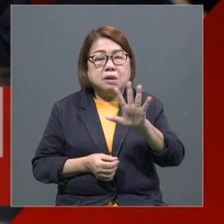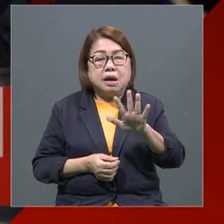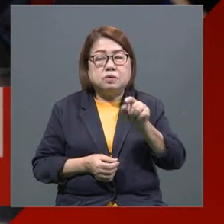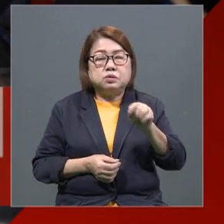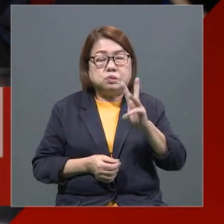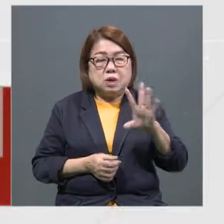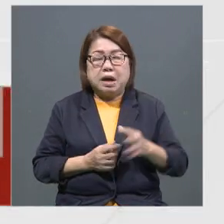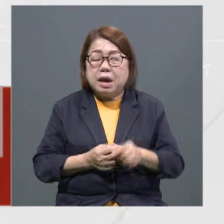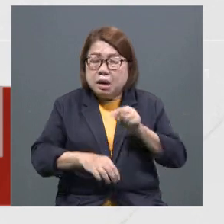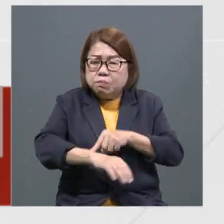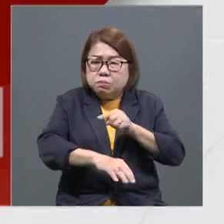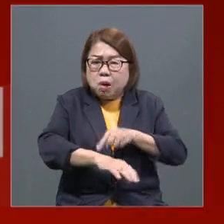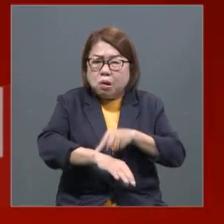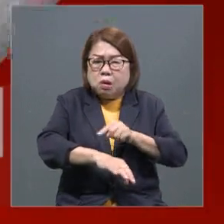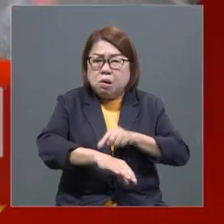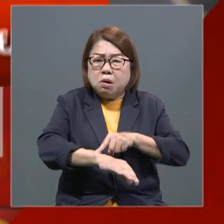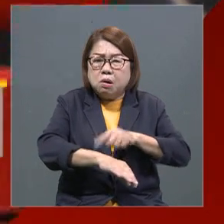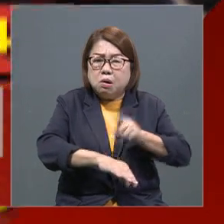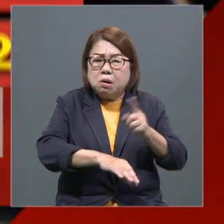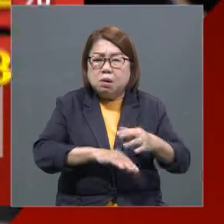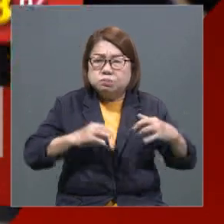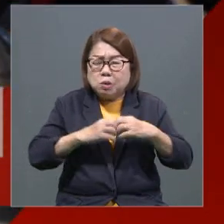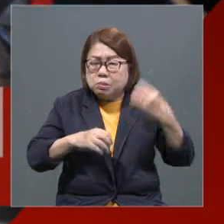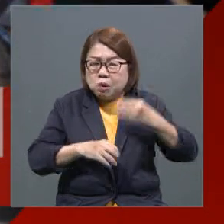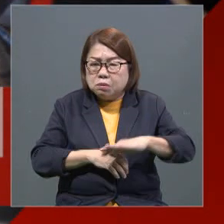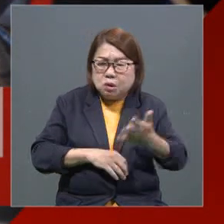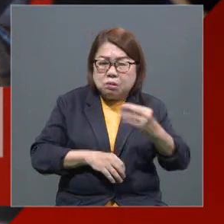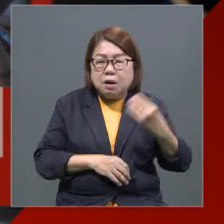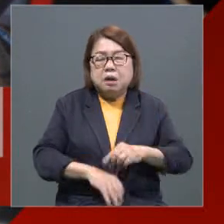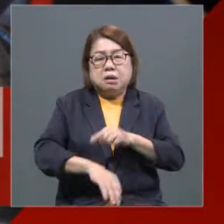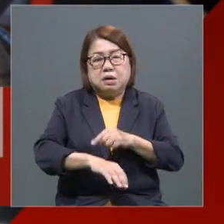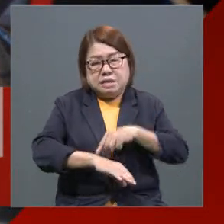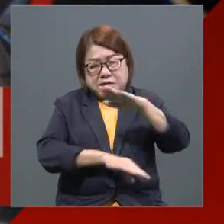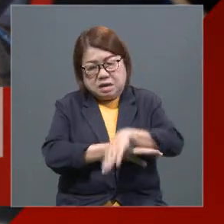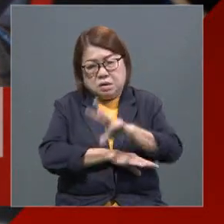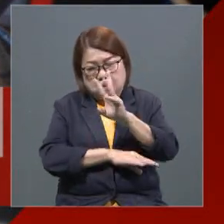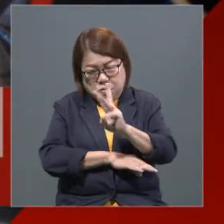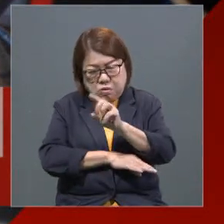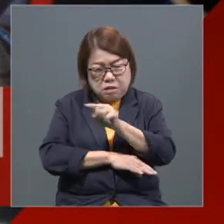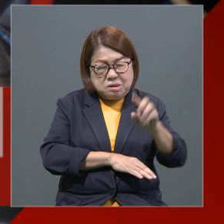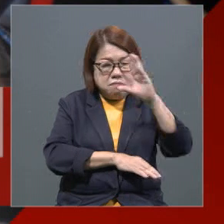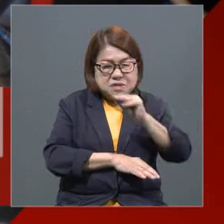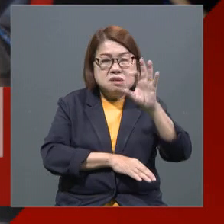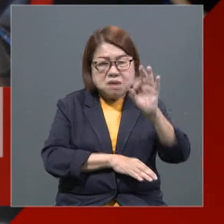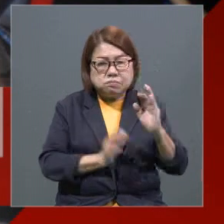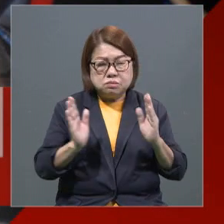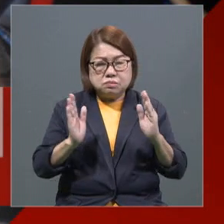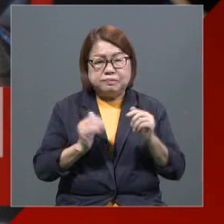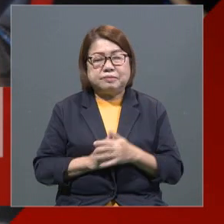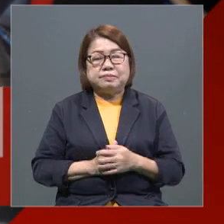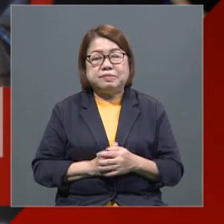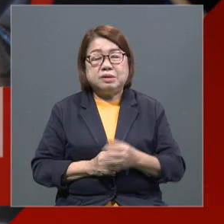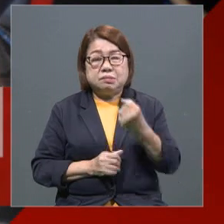ส่วนช่วงเวลาที่มักจะเกิดอุบัติเหตุสูงสุดเนี่ยเขาบอกว่าตั้งแต่ช่วง 18:00นไปจนถึง 21:00นด้วยกัน